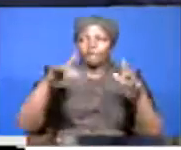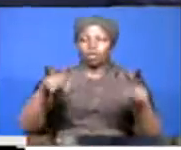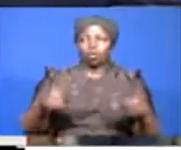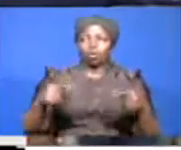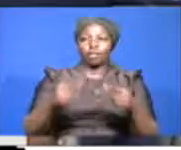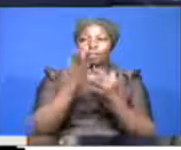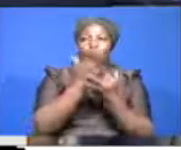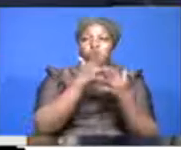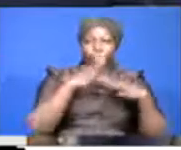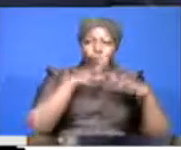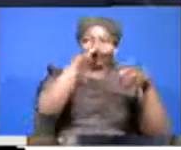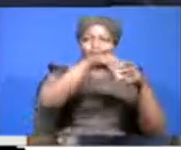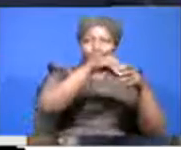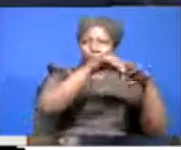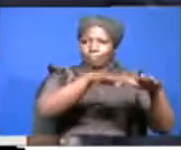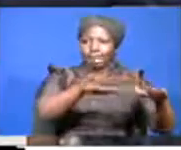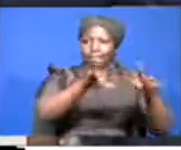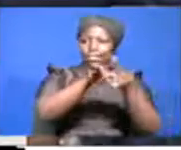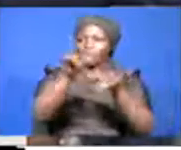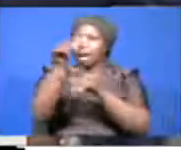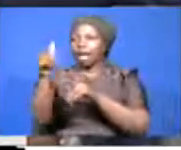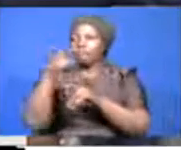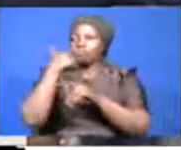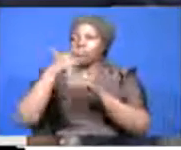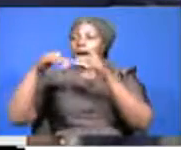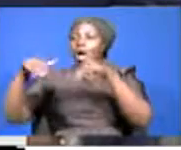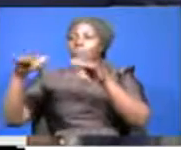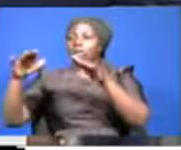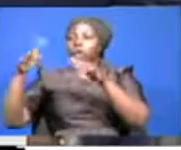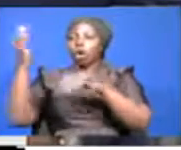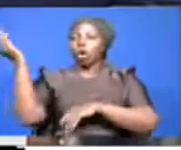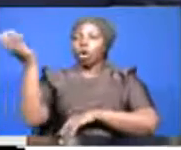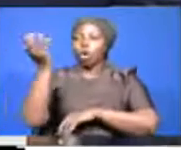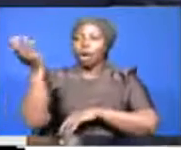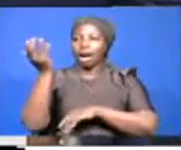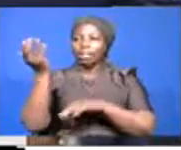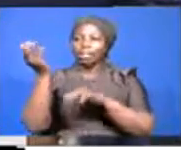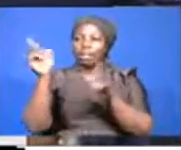market and those outside, that is hawkers, as well as with the